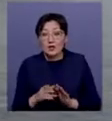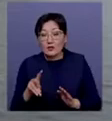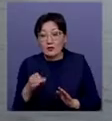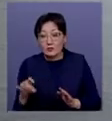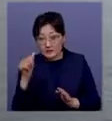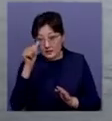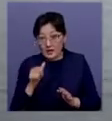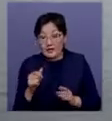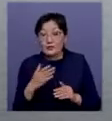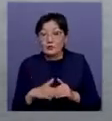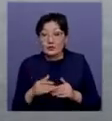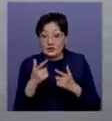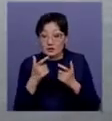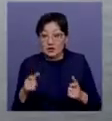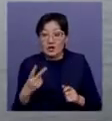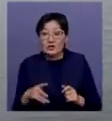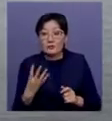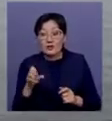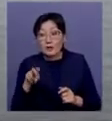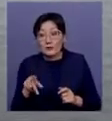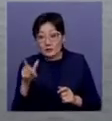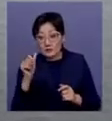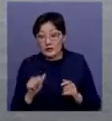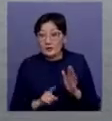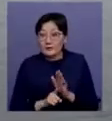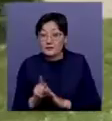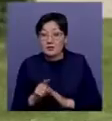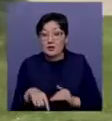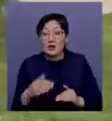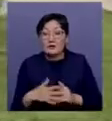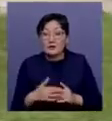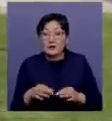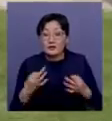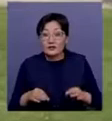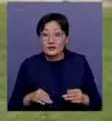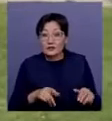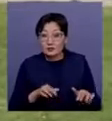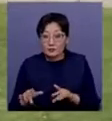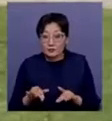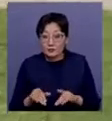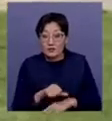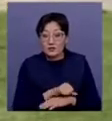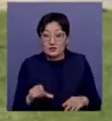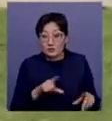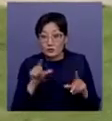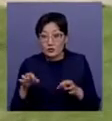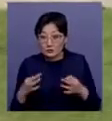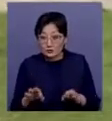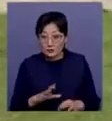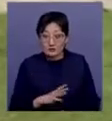ортасында жарияланған болатын. Ал 24 сәуірден бастап тұрғындарға ел ішінде еркін жүріп тұруға және шетелге шығуға рұқсат